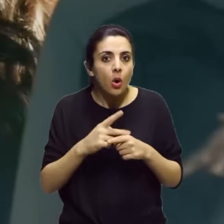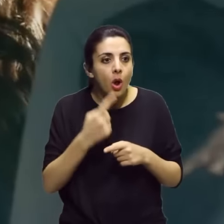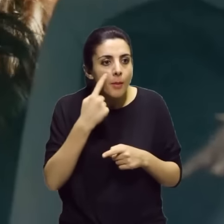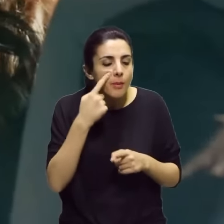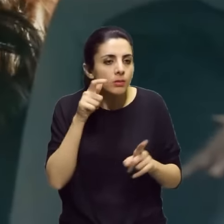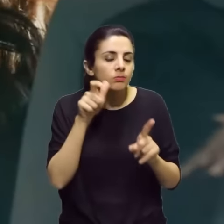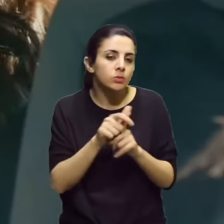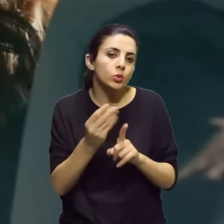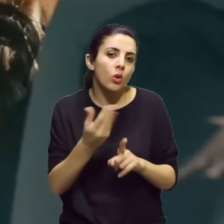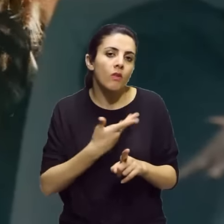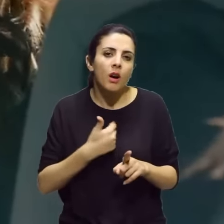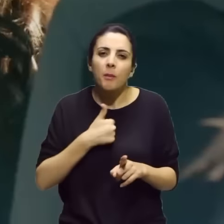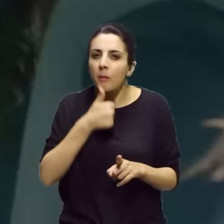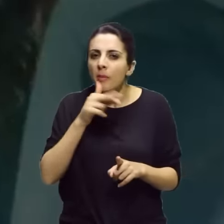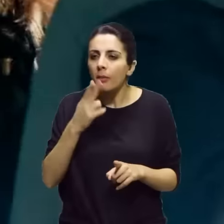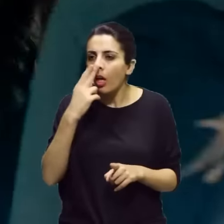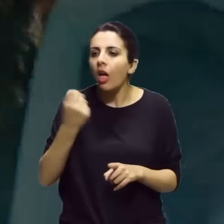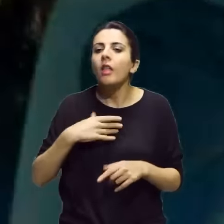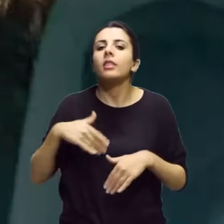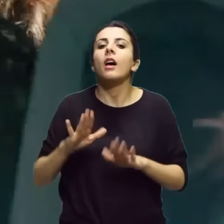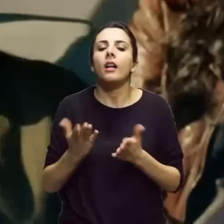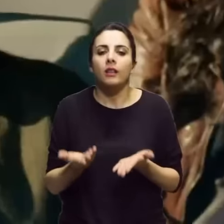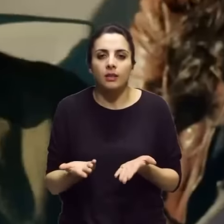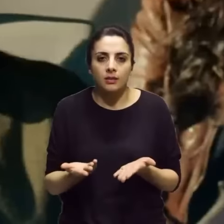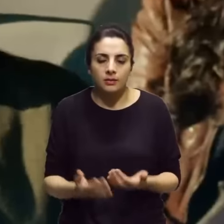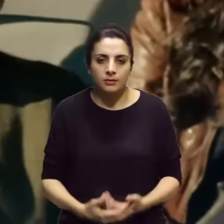üzerine titrer. Benimki gibi ilgisiz değildir.